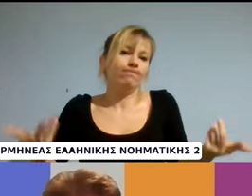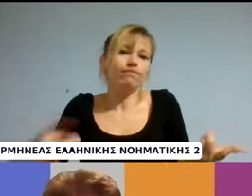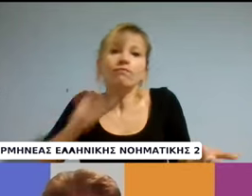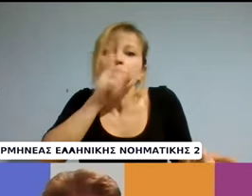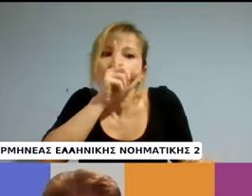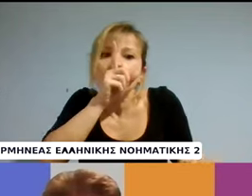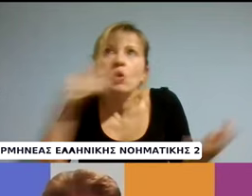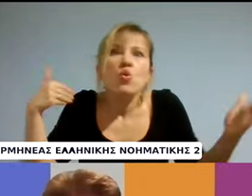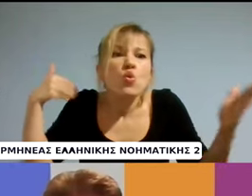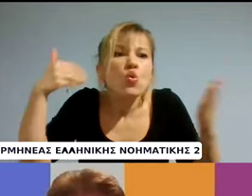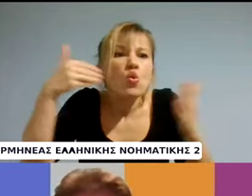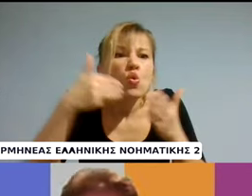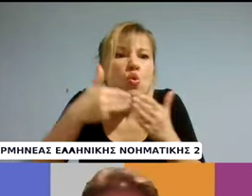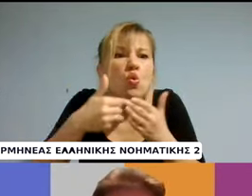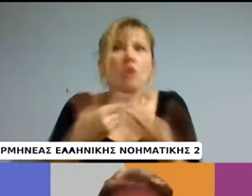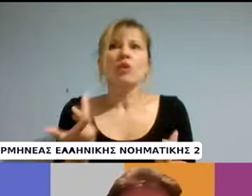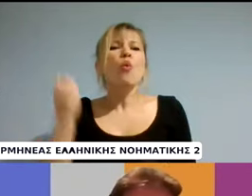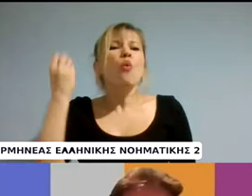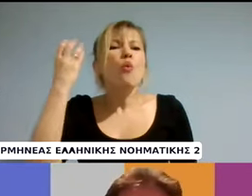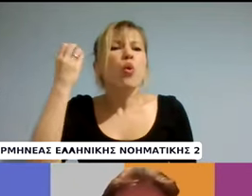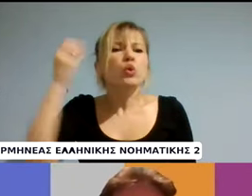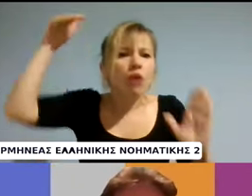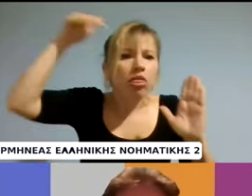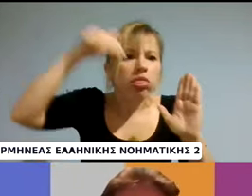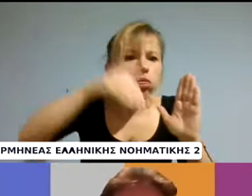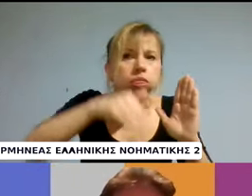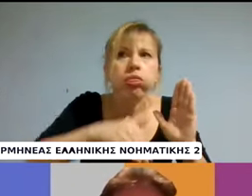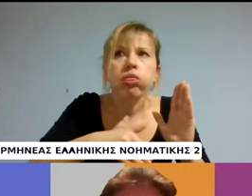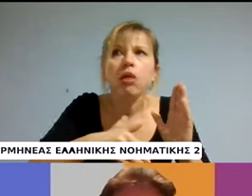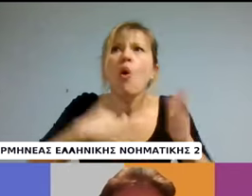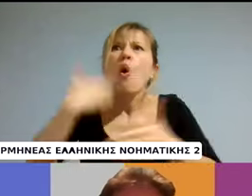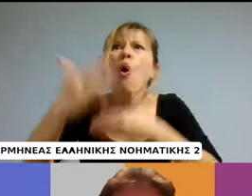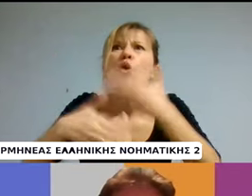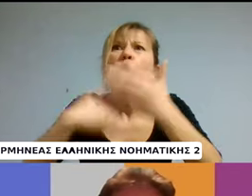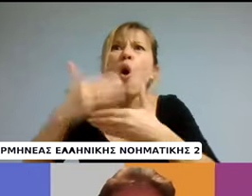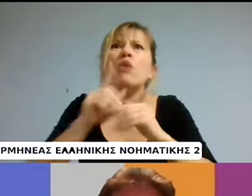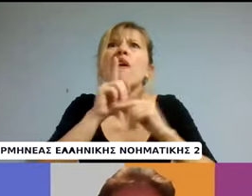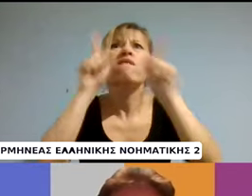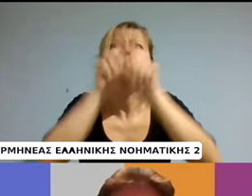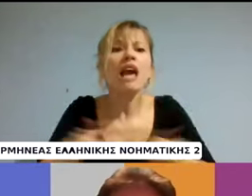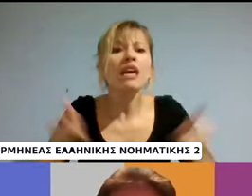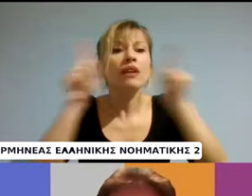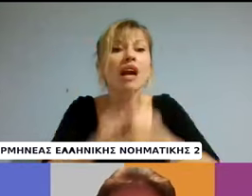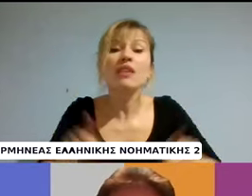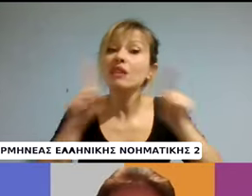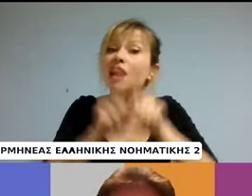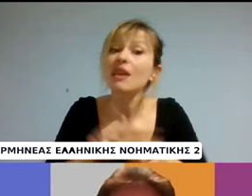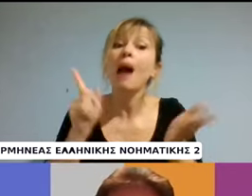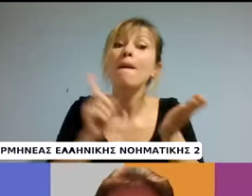αυτά τα παράδοξα πράγματα πρέπει να τελειώσουν, αλλά θα τελειώσουν μόνο εάν όλοι μαζί και όλες μαζί αποκτήσουμε